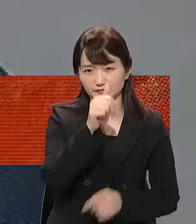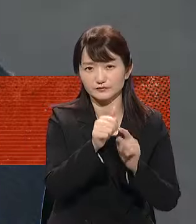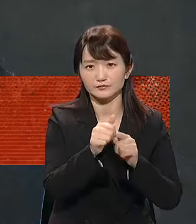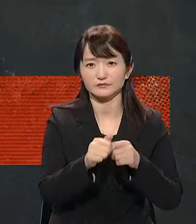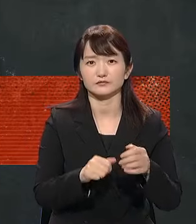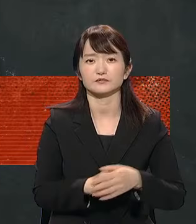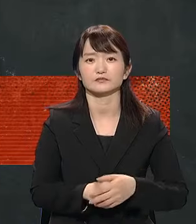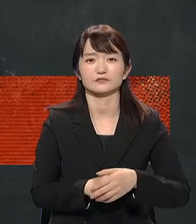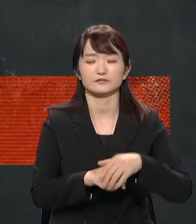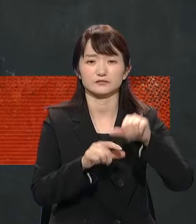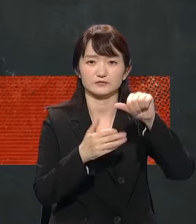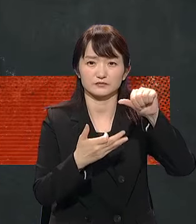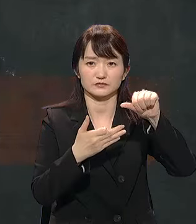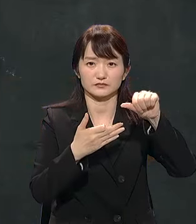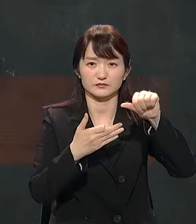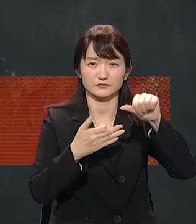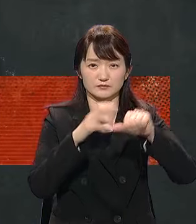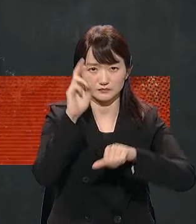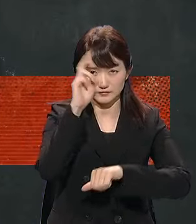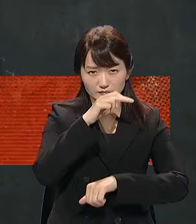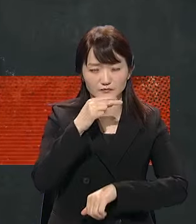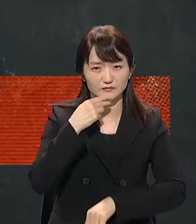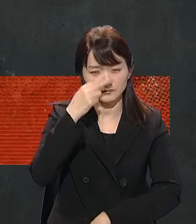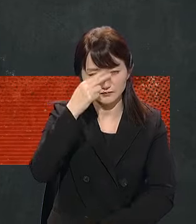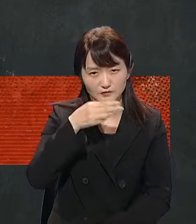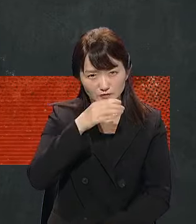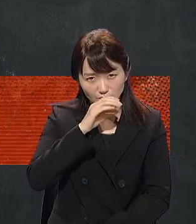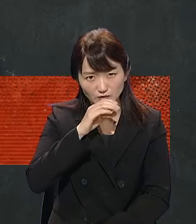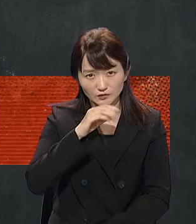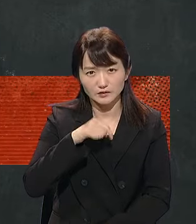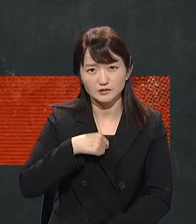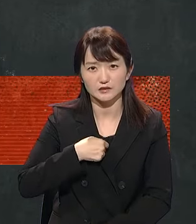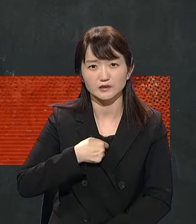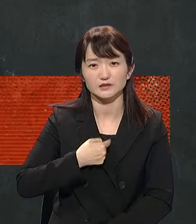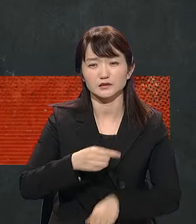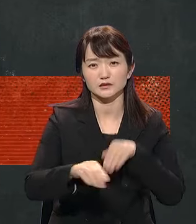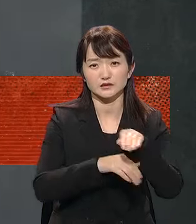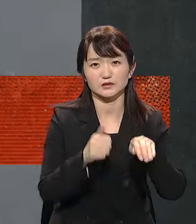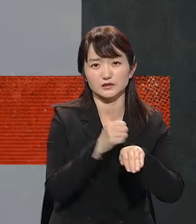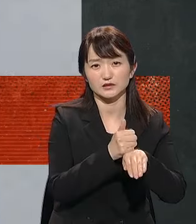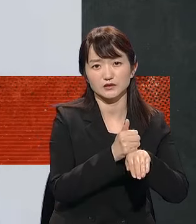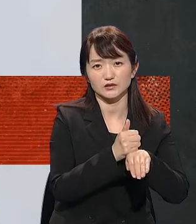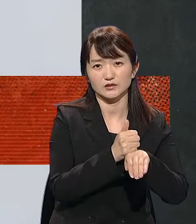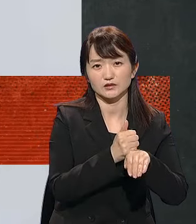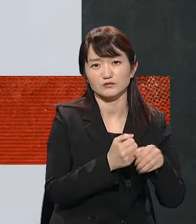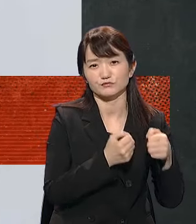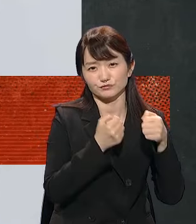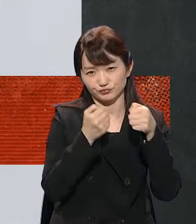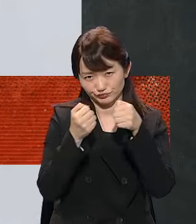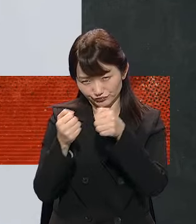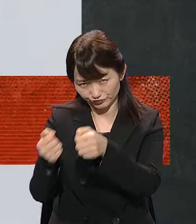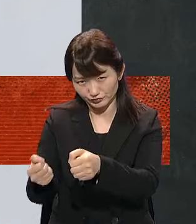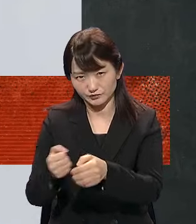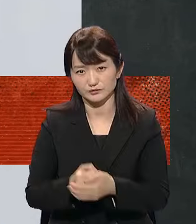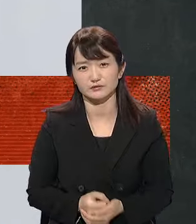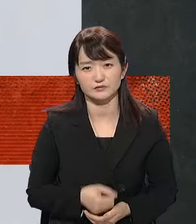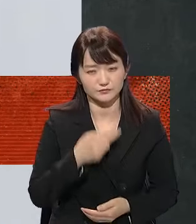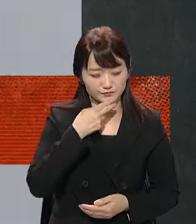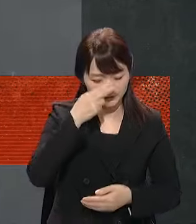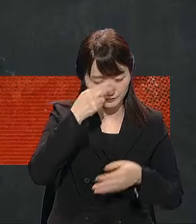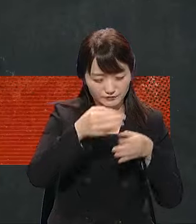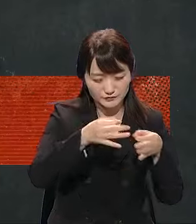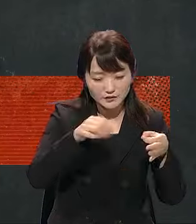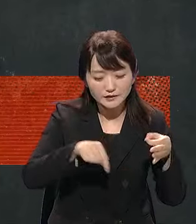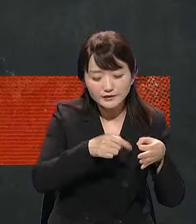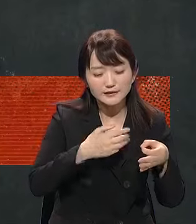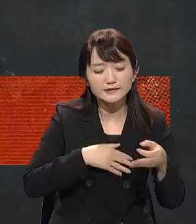19일오전 음주 상대로 자신의 차를 과천에 있는 자택 주변까지 운전한 혐의를 받고 있습니다 술집에서 지인들과 술을 마신